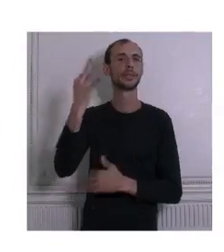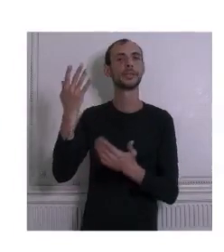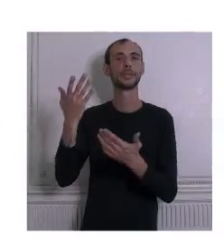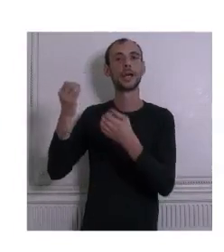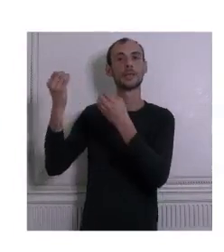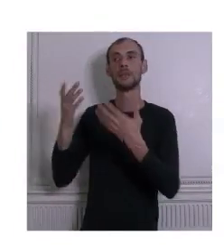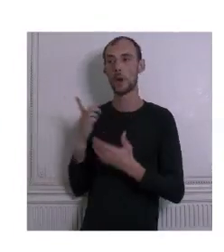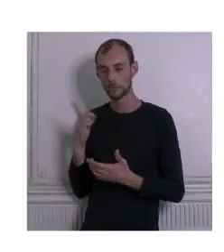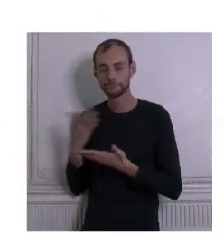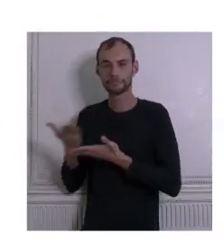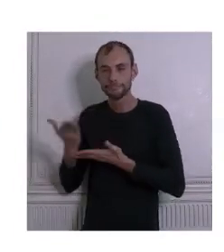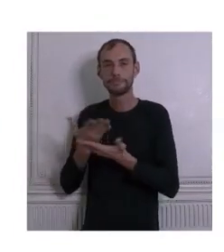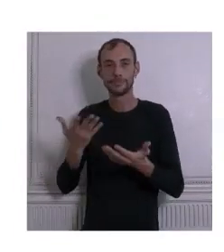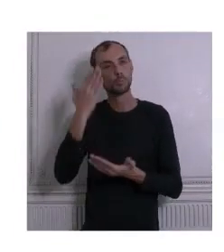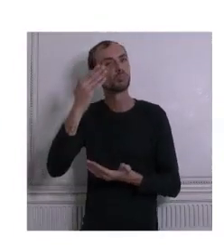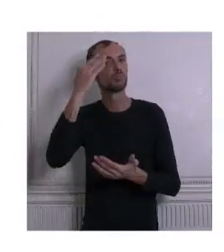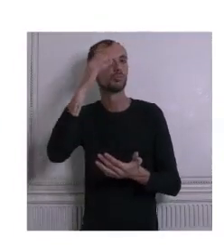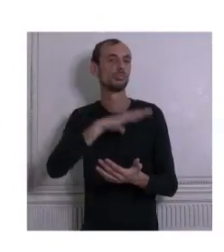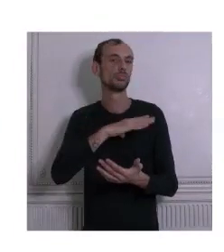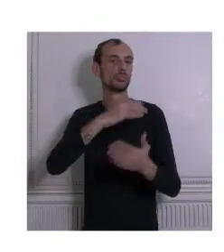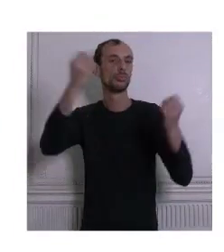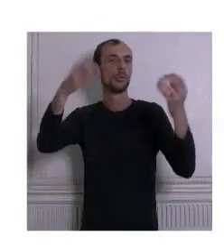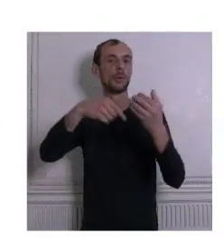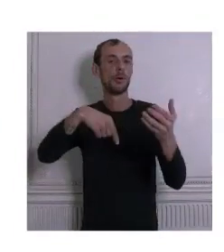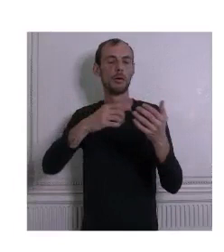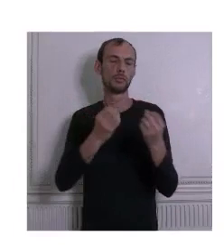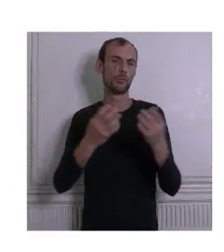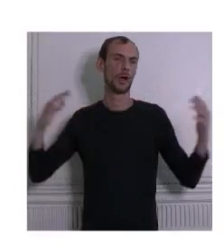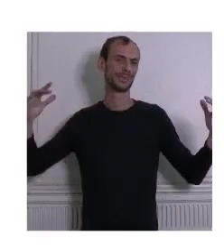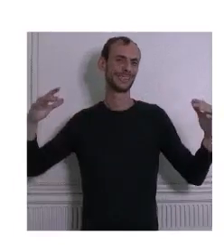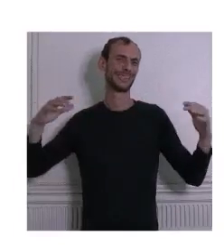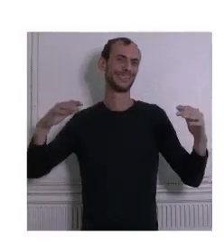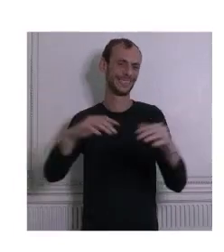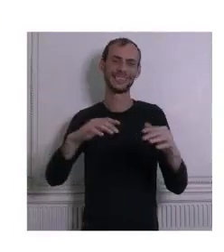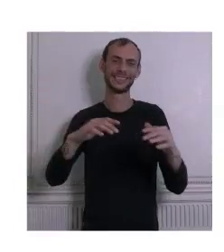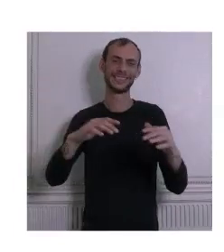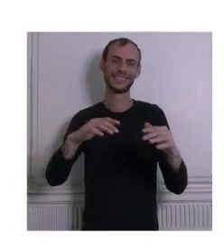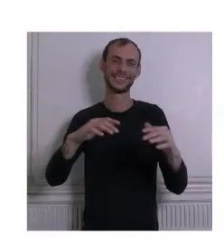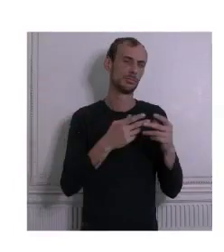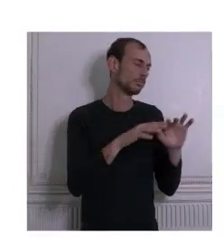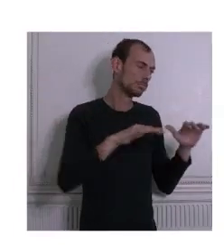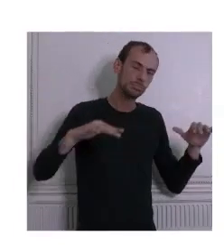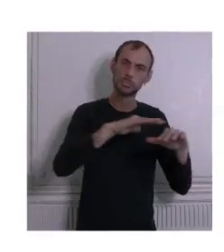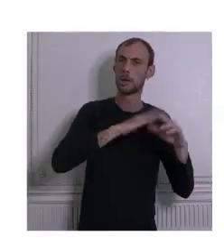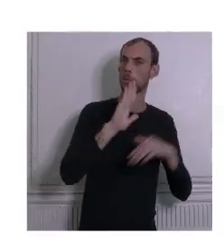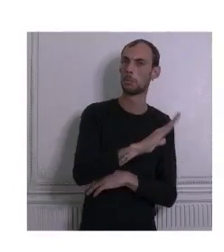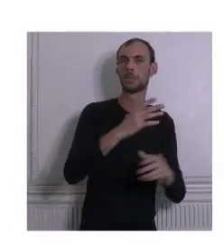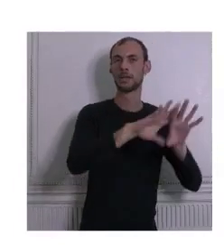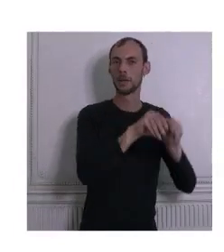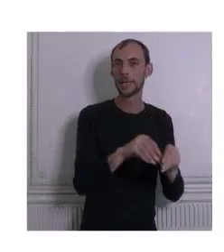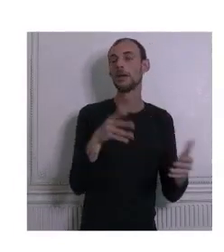énergivores, sur la base notamment de l'audit énergétique qui sera rendu en début d'année prochaine. Agir sur